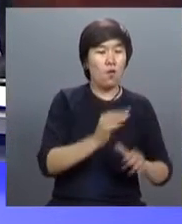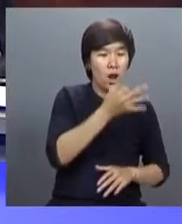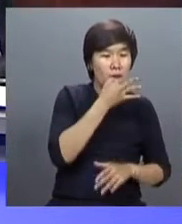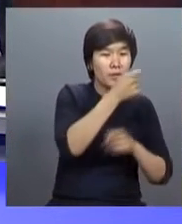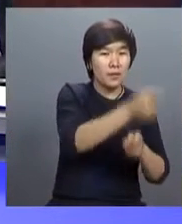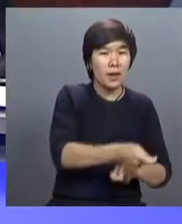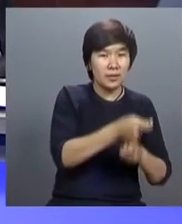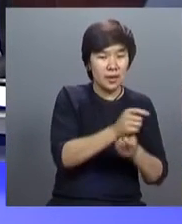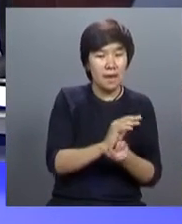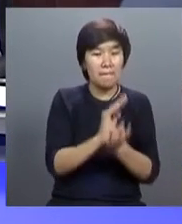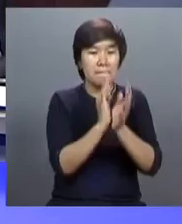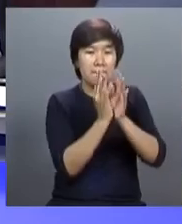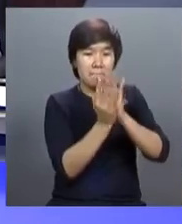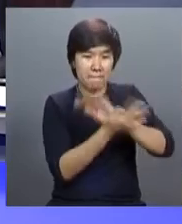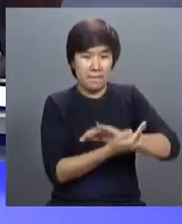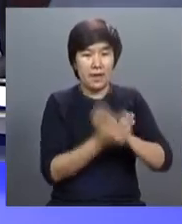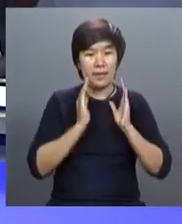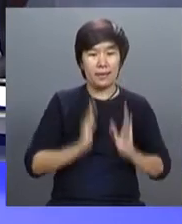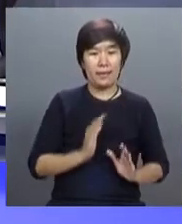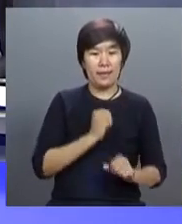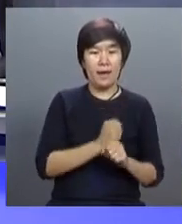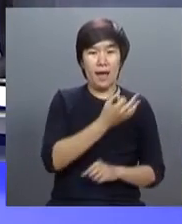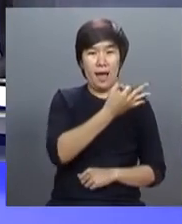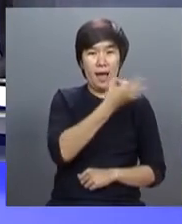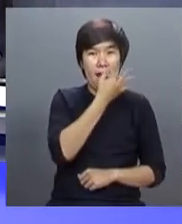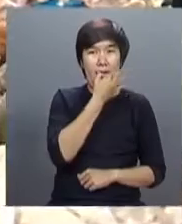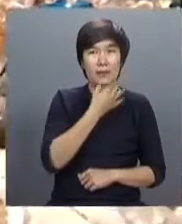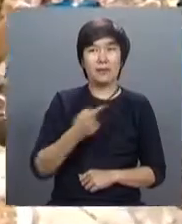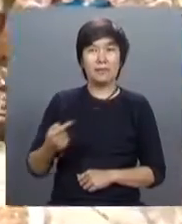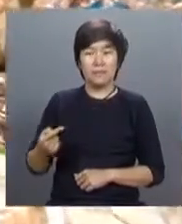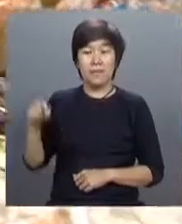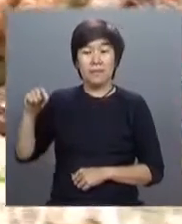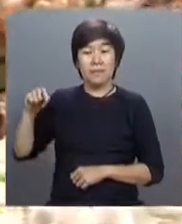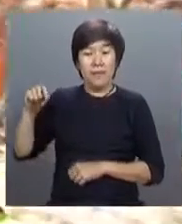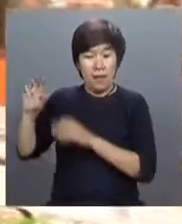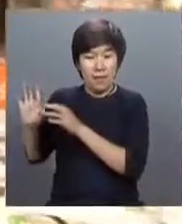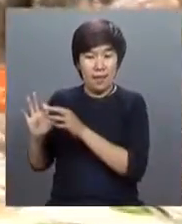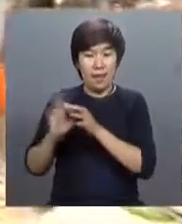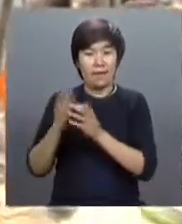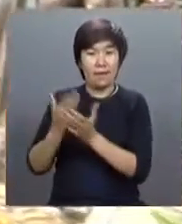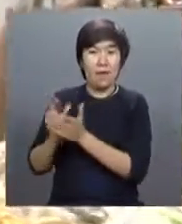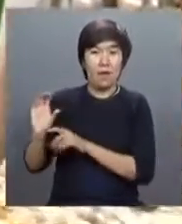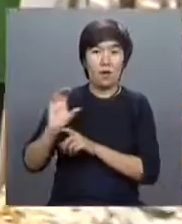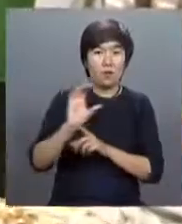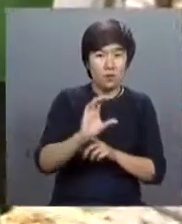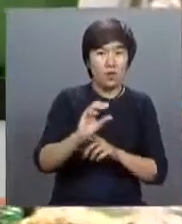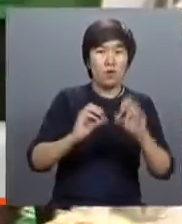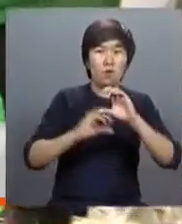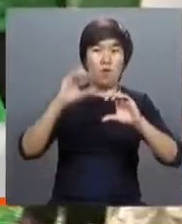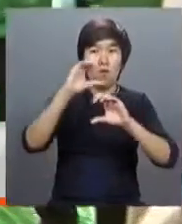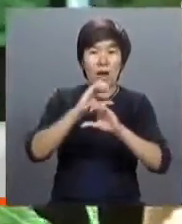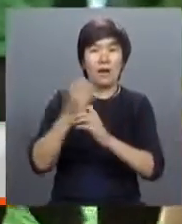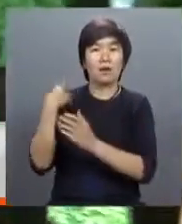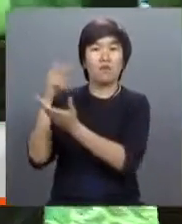กว่า 5,000ล้านบาทจากเป้าหมาย 7,200ล้านบาทครับในการเปิดตัวโครงการสินเชื่อ 1